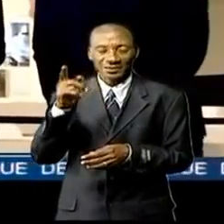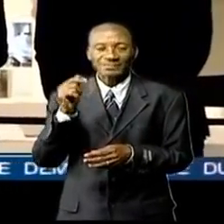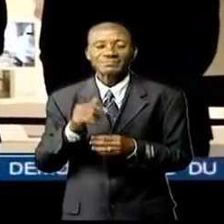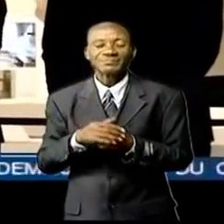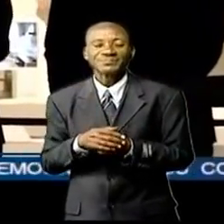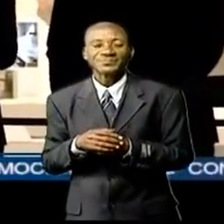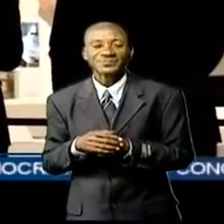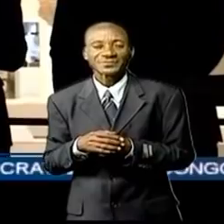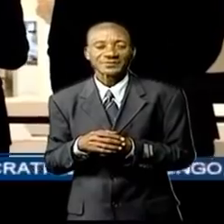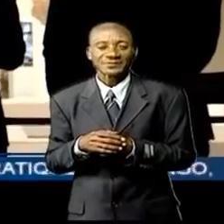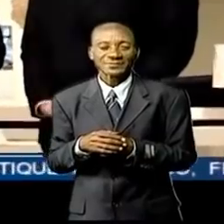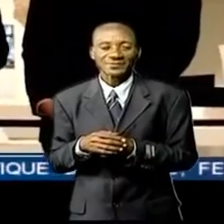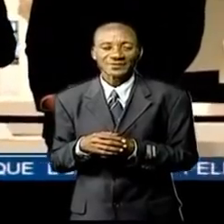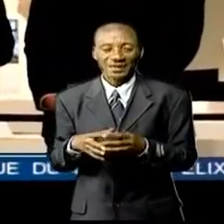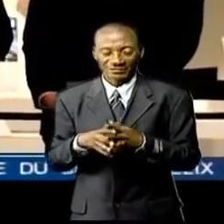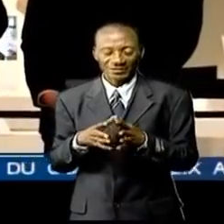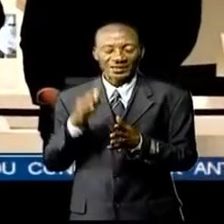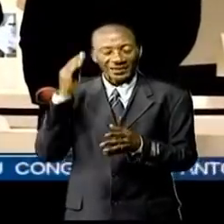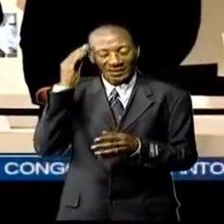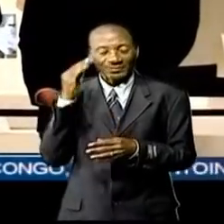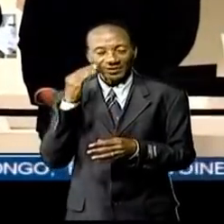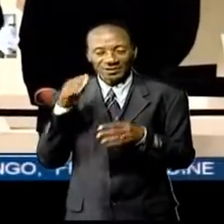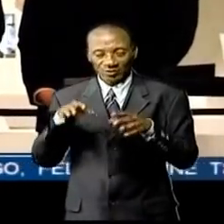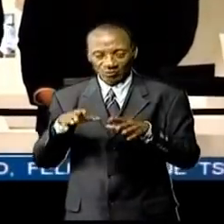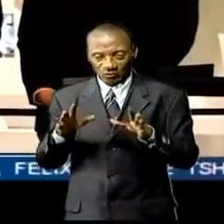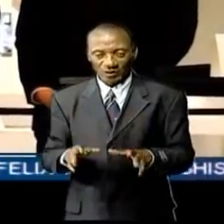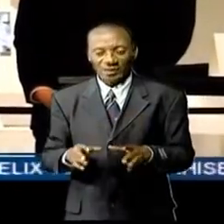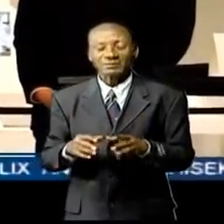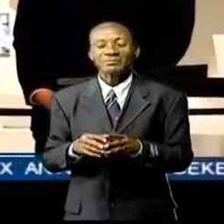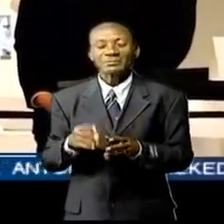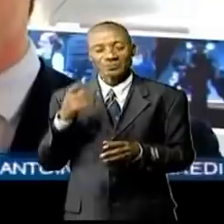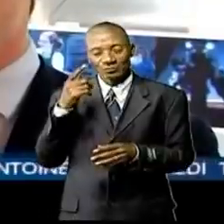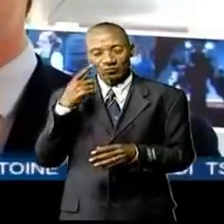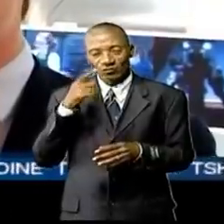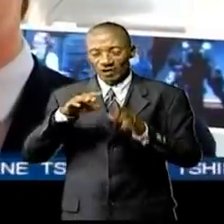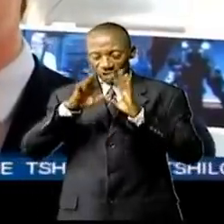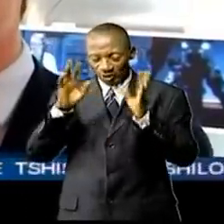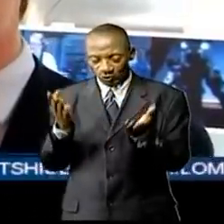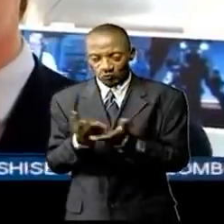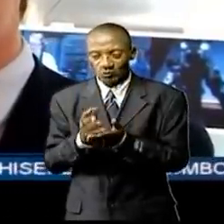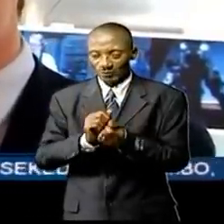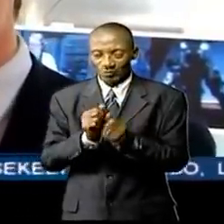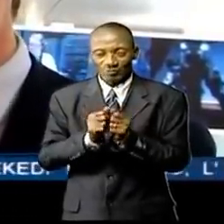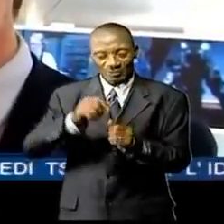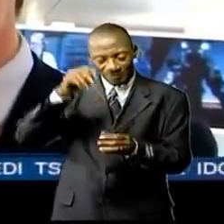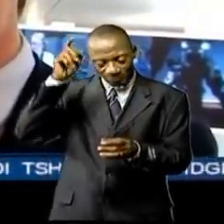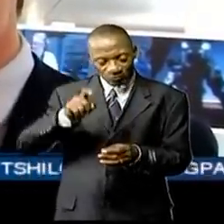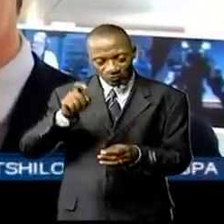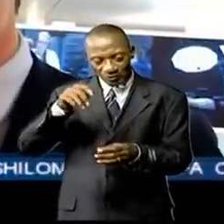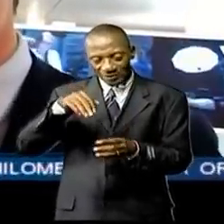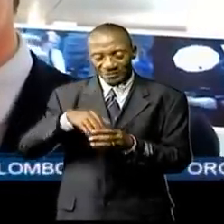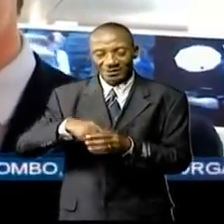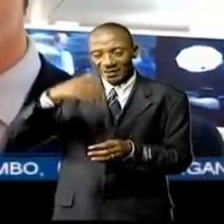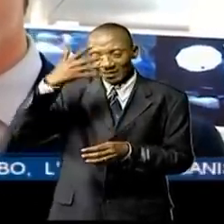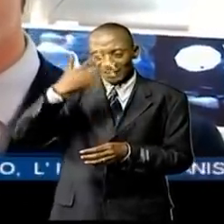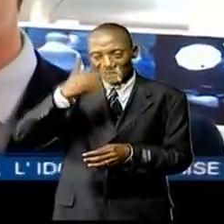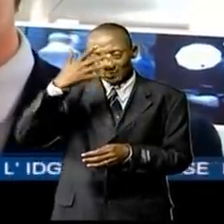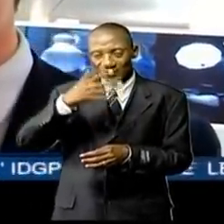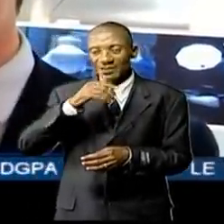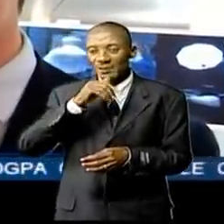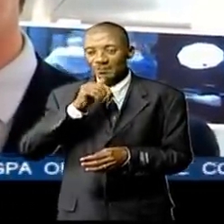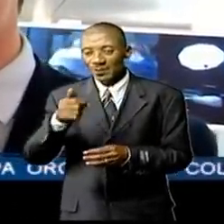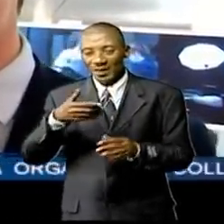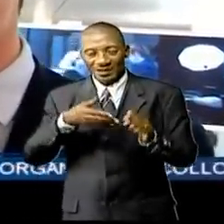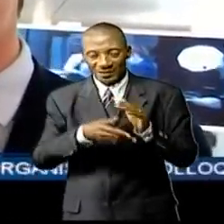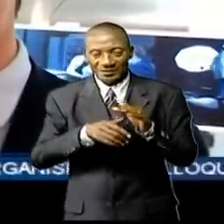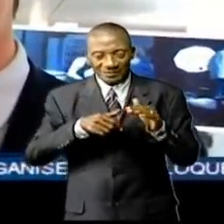Premier ministre congolais pour donner la transparence complète sur ce qui est chez nous et donc ce qui potentiellement peut